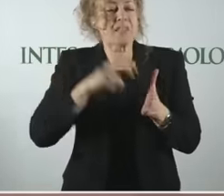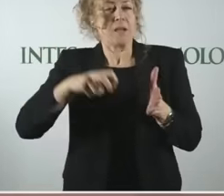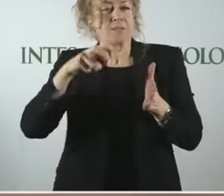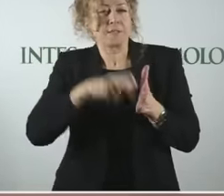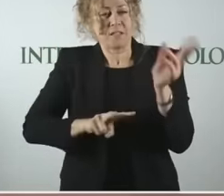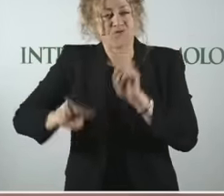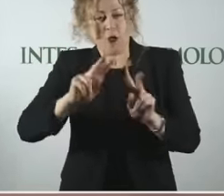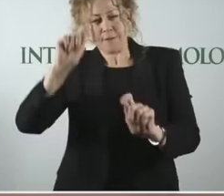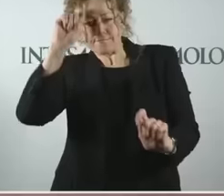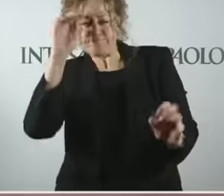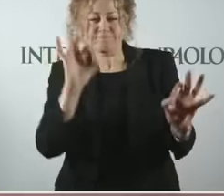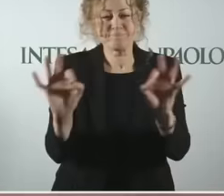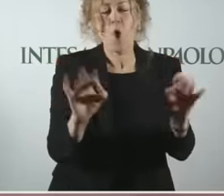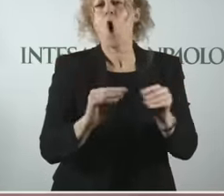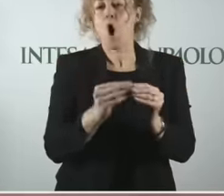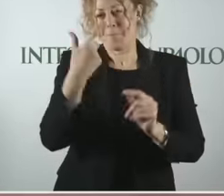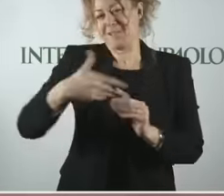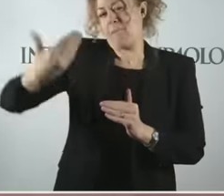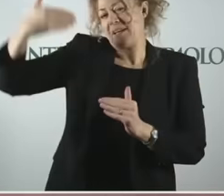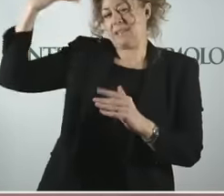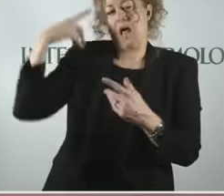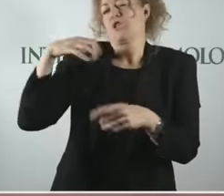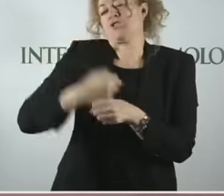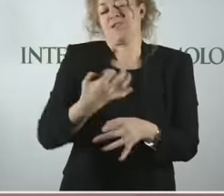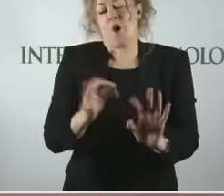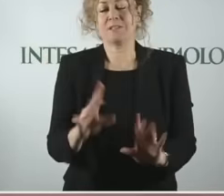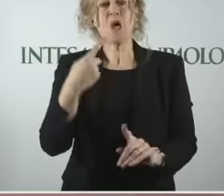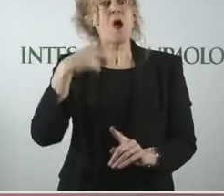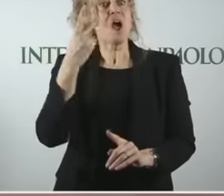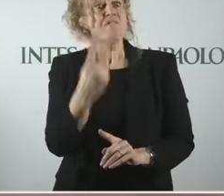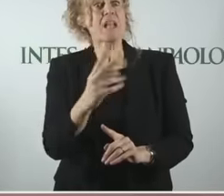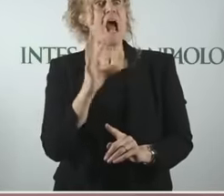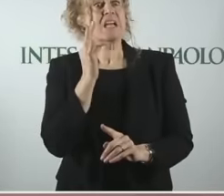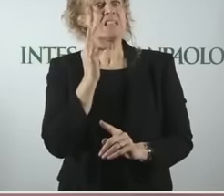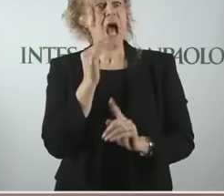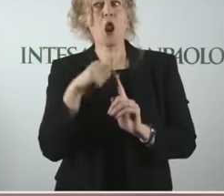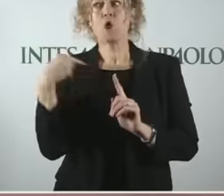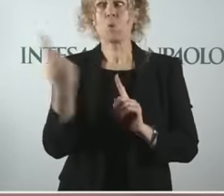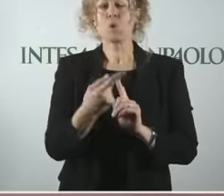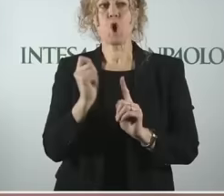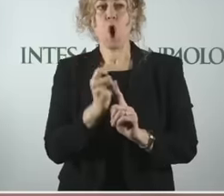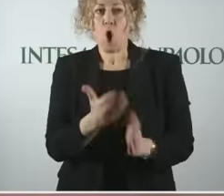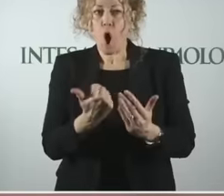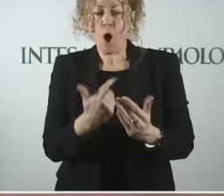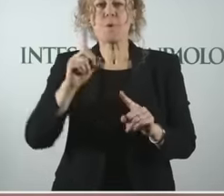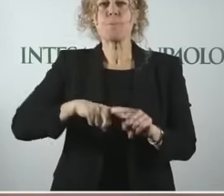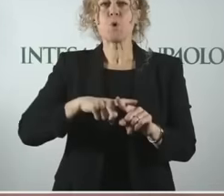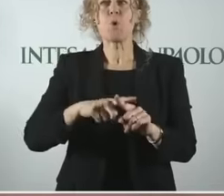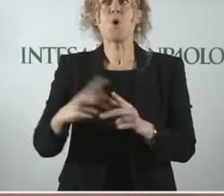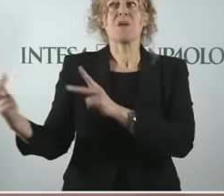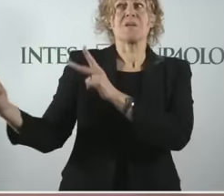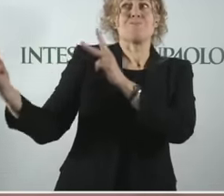naturalmente e quindi una volta che ti sei reso conto che il sale L'unica cosa che tutti comprano e per di più viene